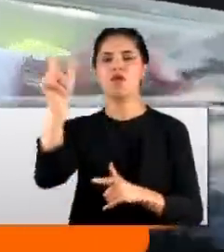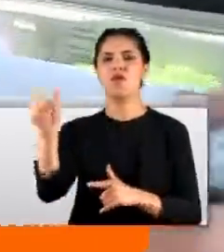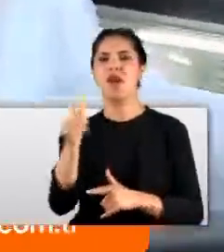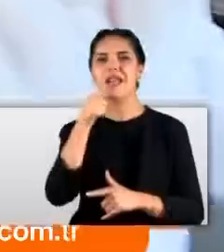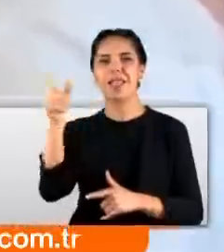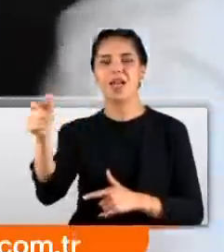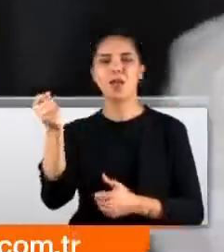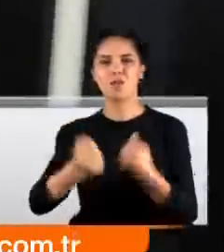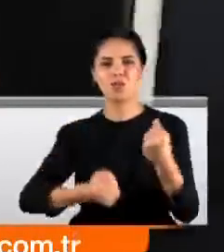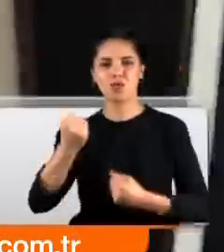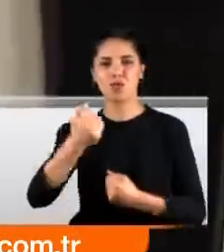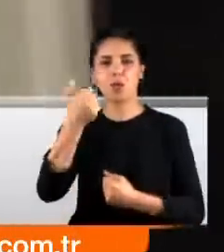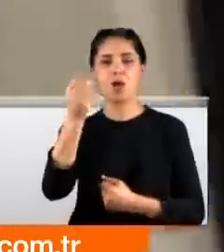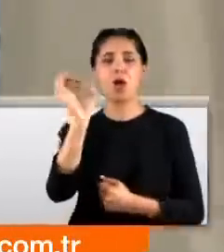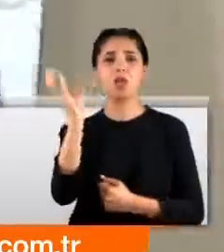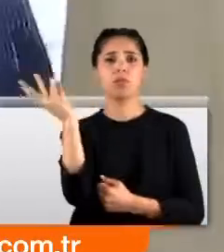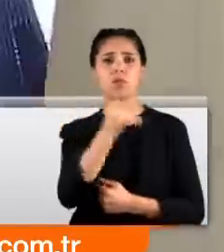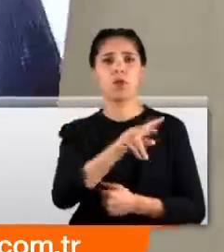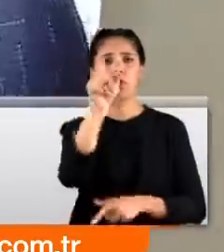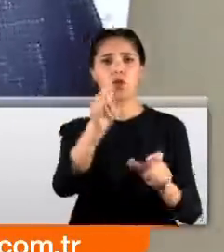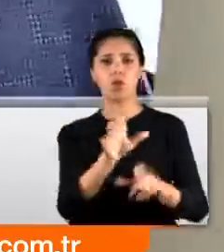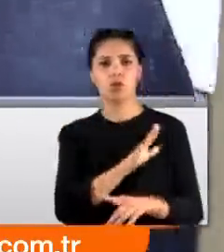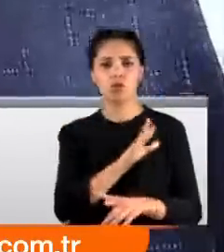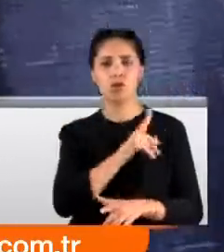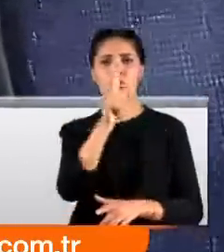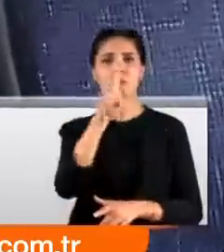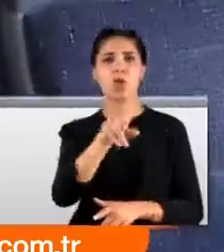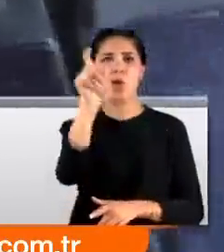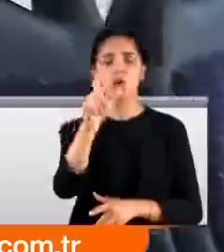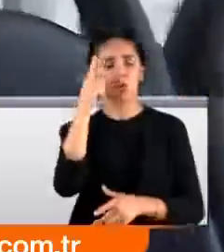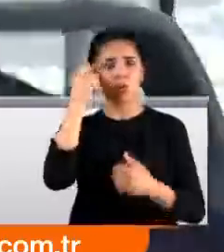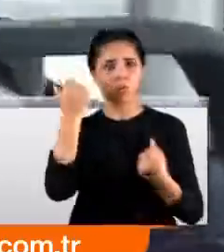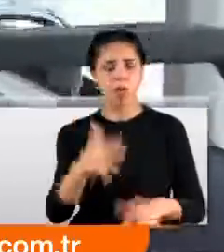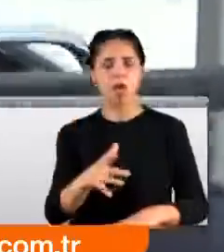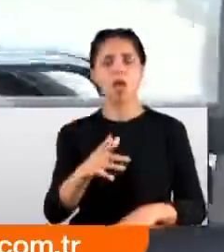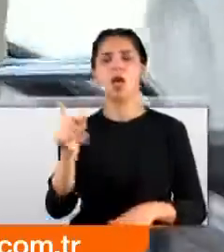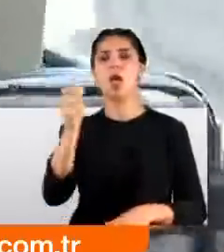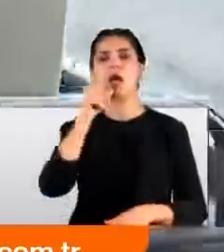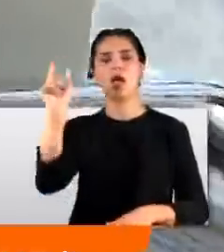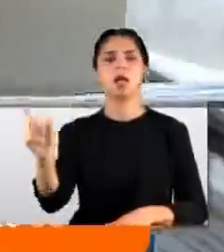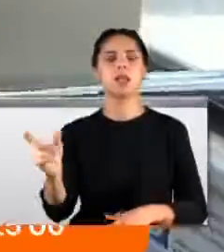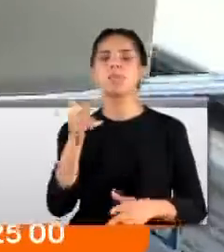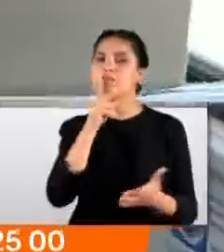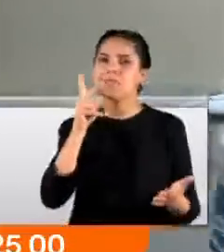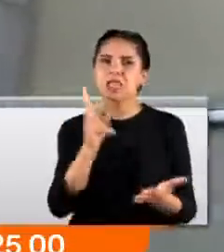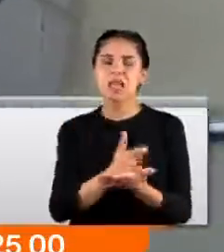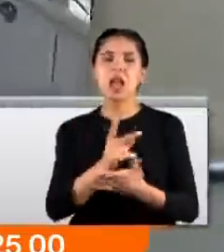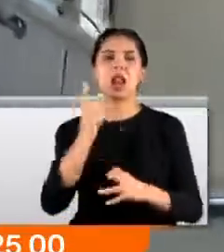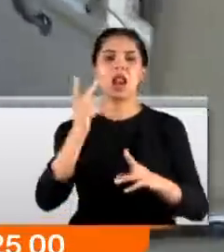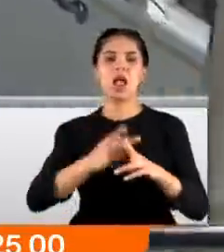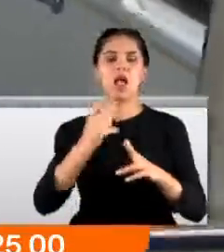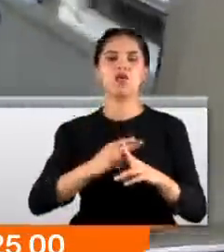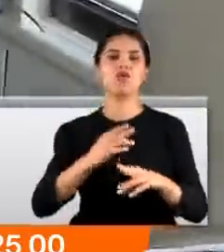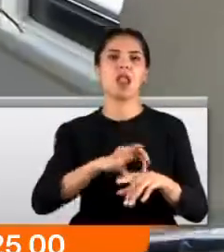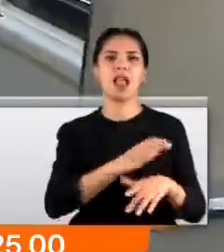gün yaklaşık 60 yolcusu vardı. Yolculardan biri fenalaşınca bir saniye bile tereddüt etmedi. Aracını